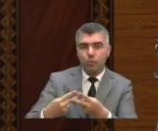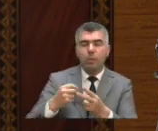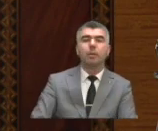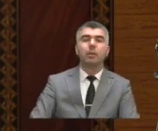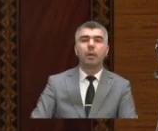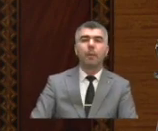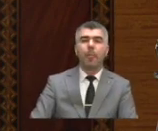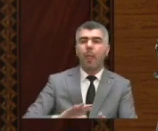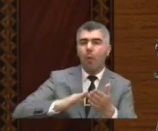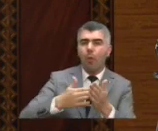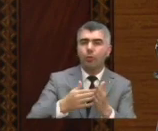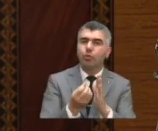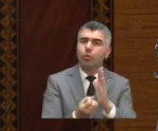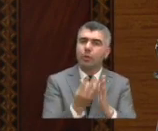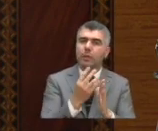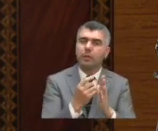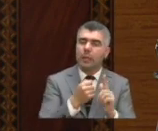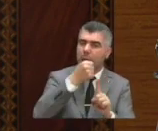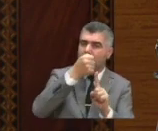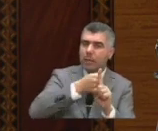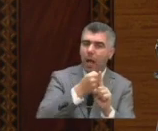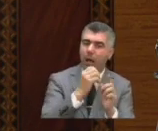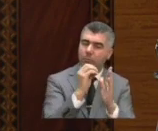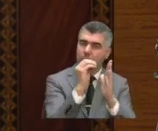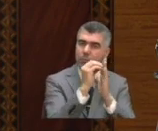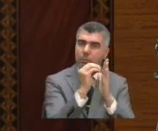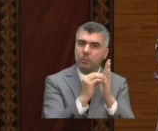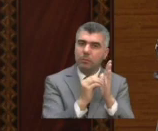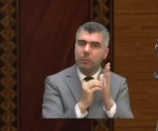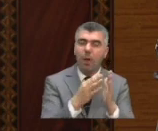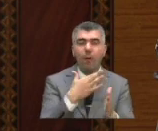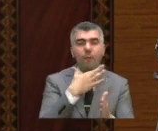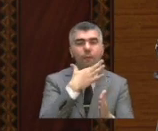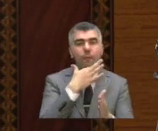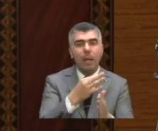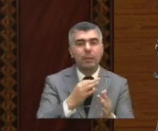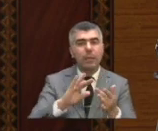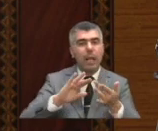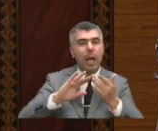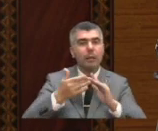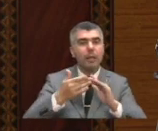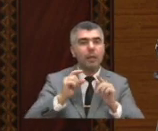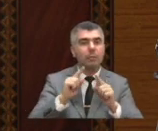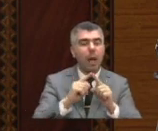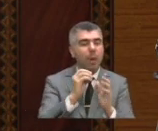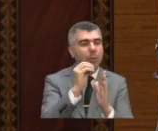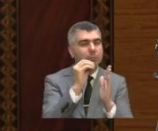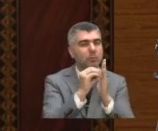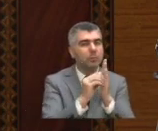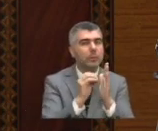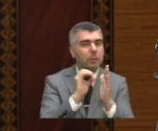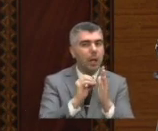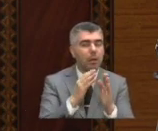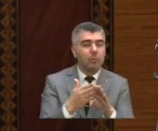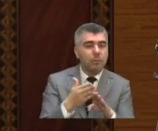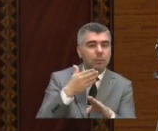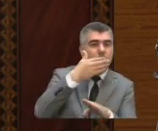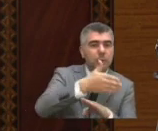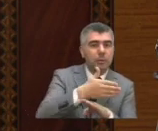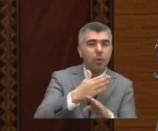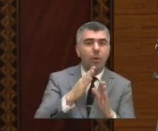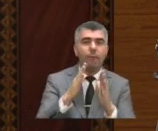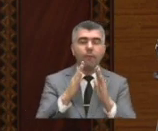تشمل جيلا جديدا من الاصلاحات التي تهم تبسيط ورق مننه الاجراءات الاداريه تحسين ولوج العقار